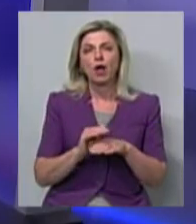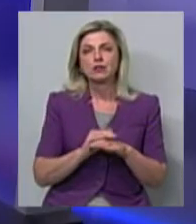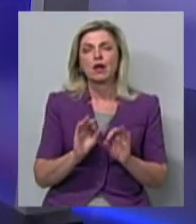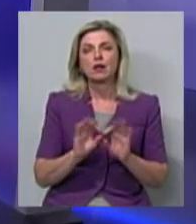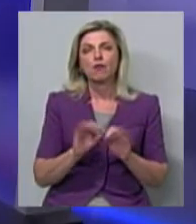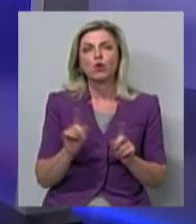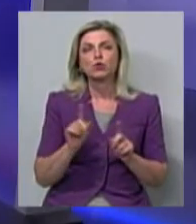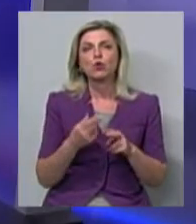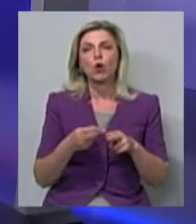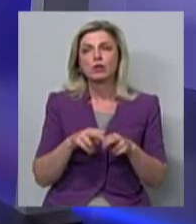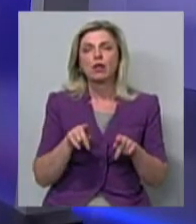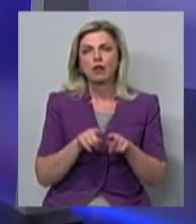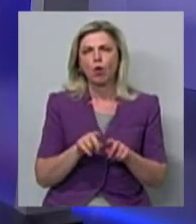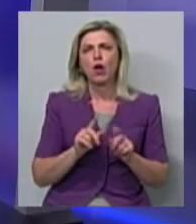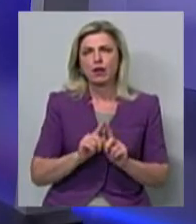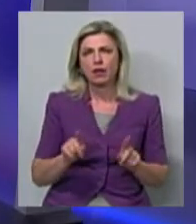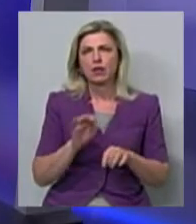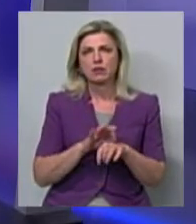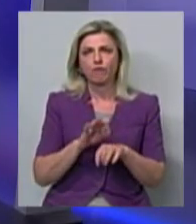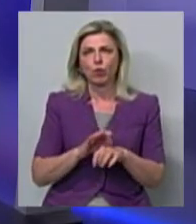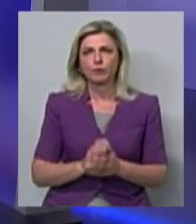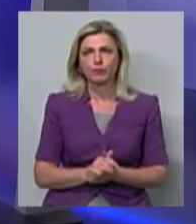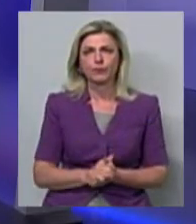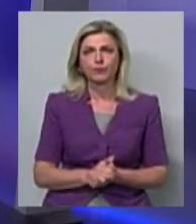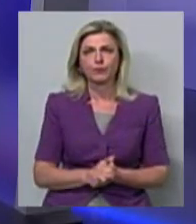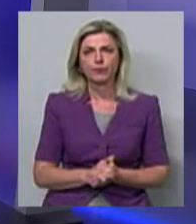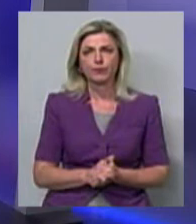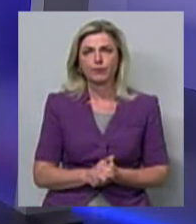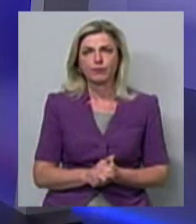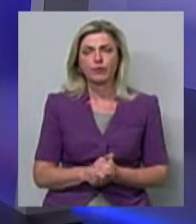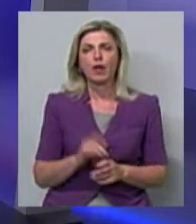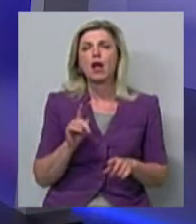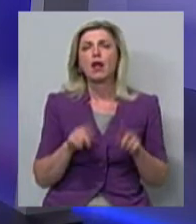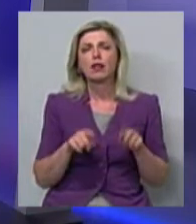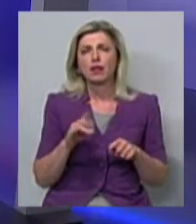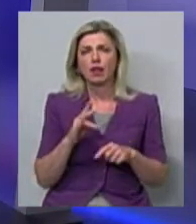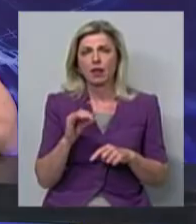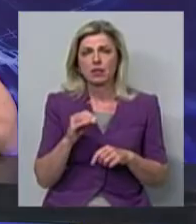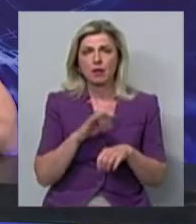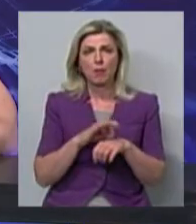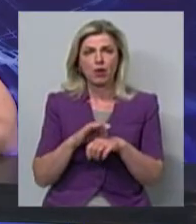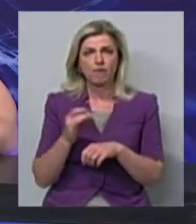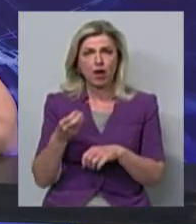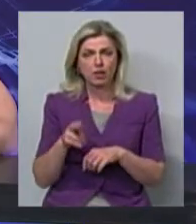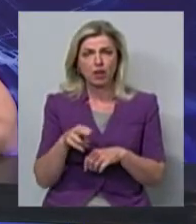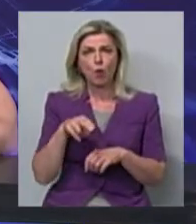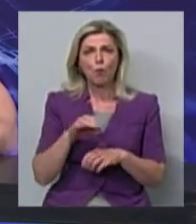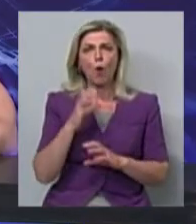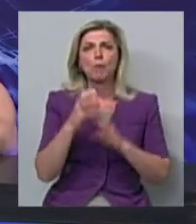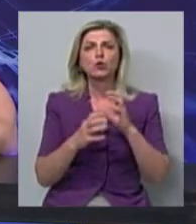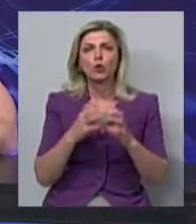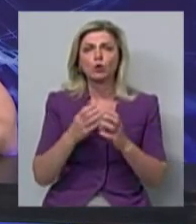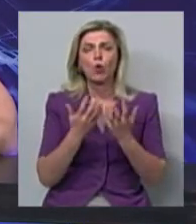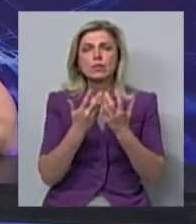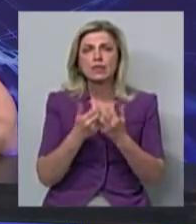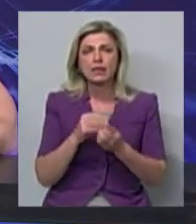таке орфанні захворювання? Орфанні, або так називаємо рідкісні захворювання, по міжнародній статистиці,